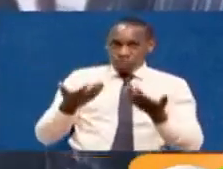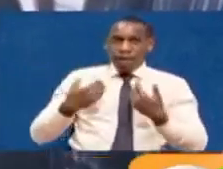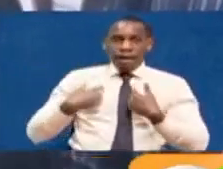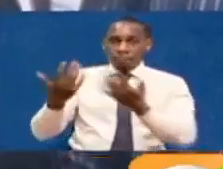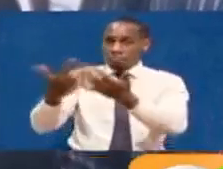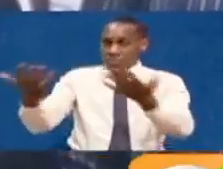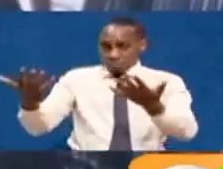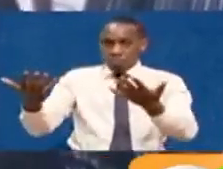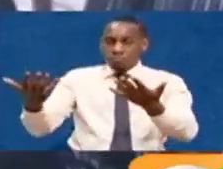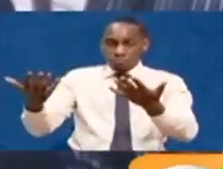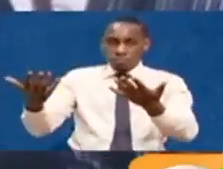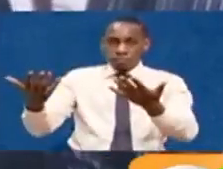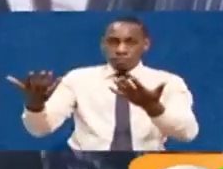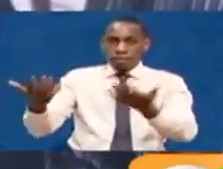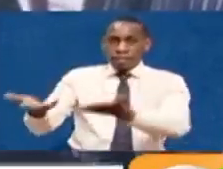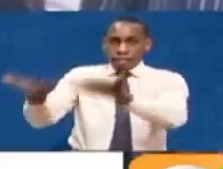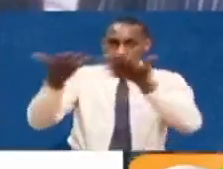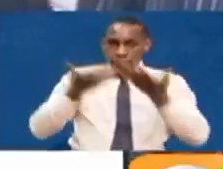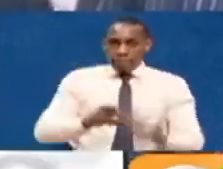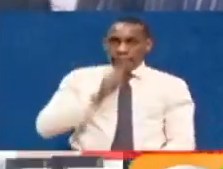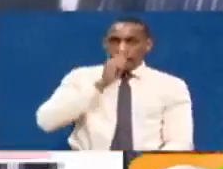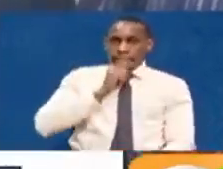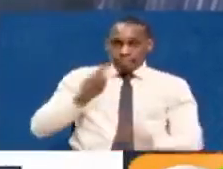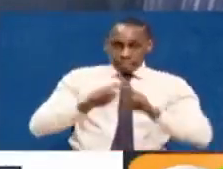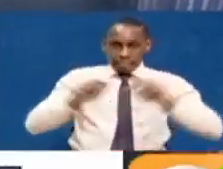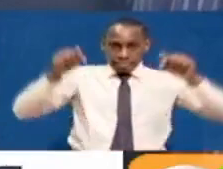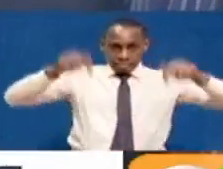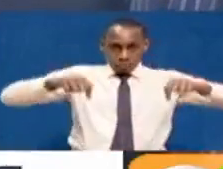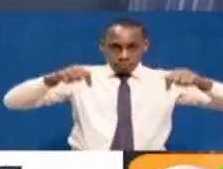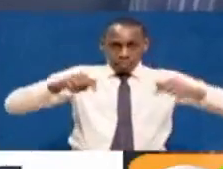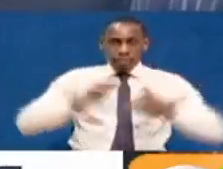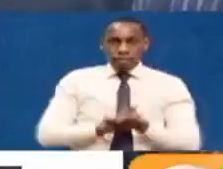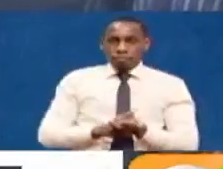imebeba mzigo, inaleta Tanzania kwanzia leo.